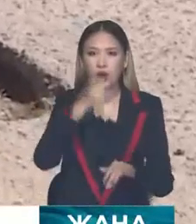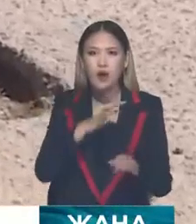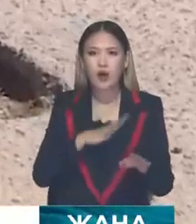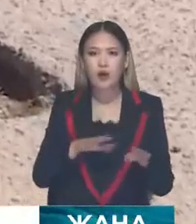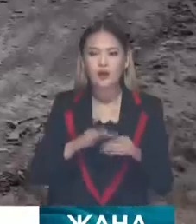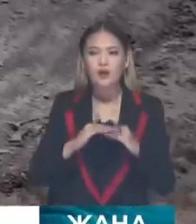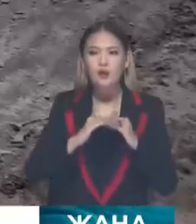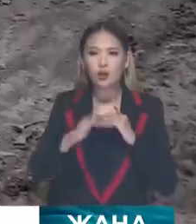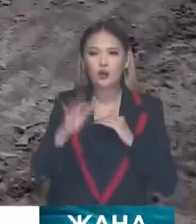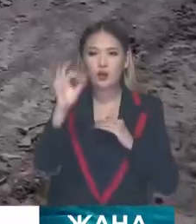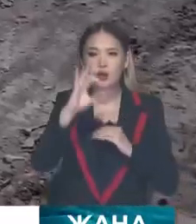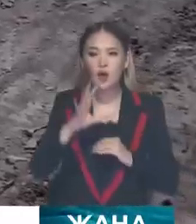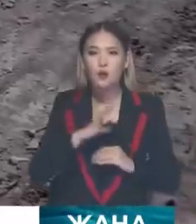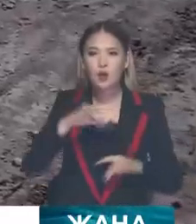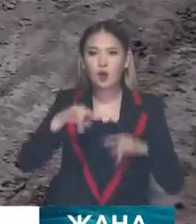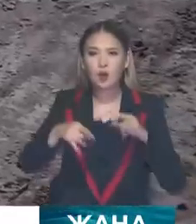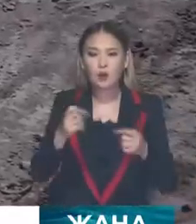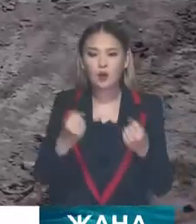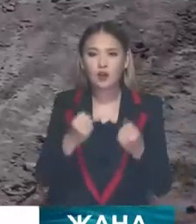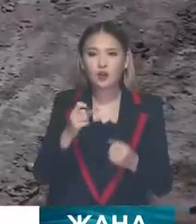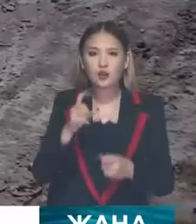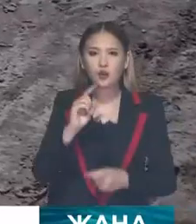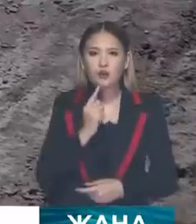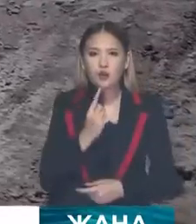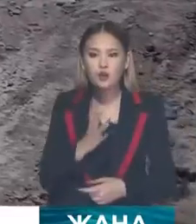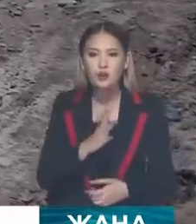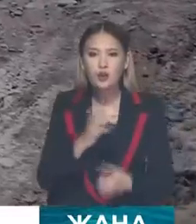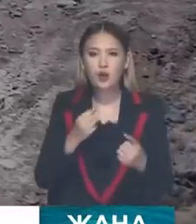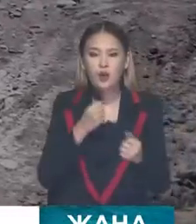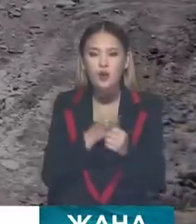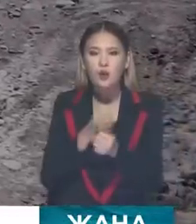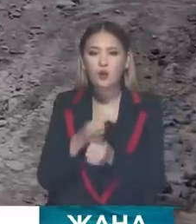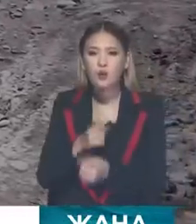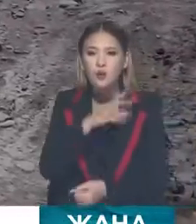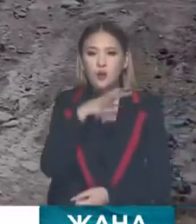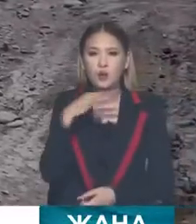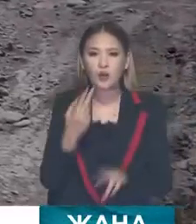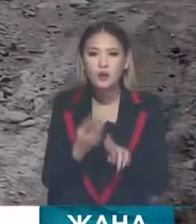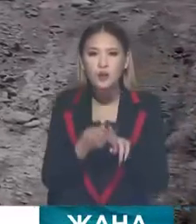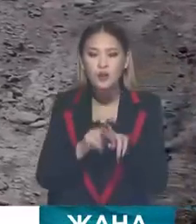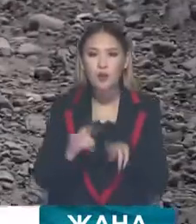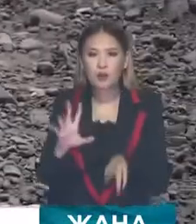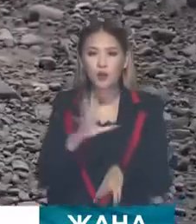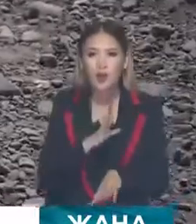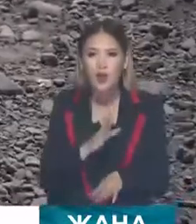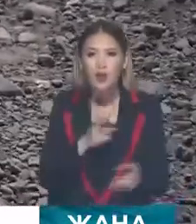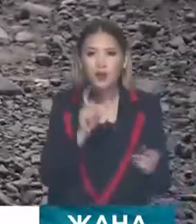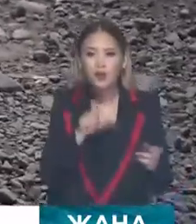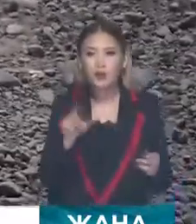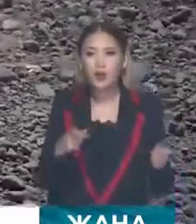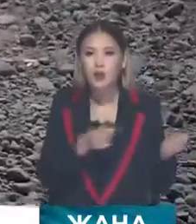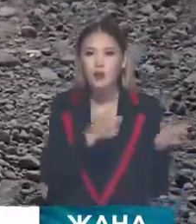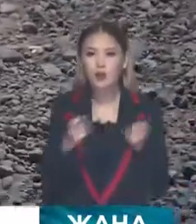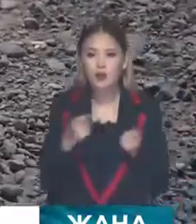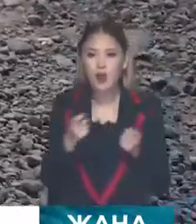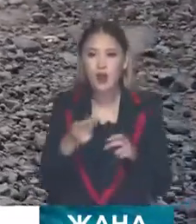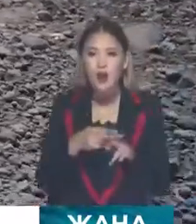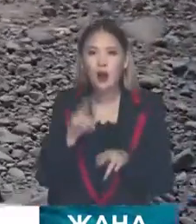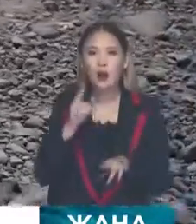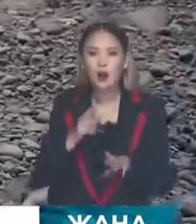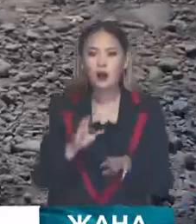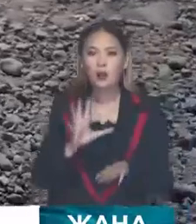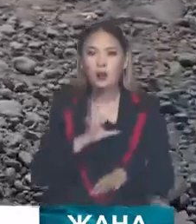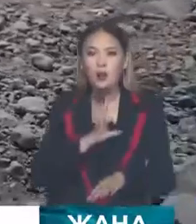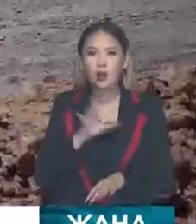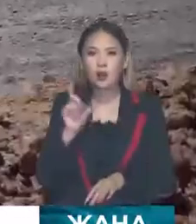асфальттың ойылған тұстарынан көлік өте алмай жол апаттары жиі болады екен. Қаратаудың күнгейіне адам тасып нәпаға табатын азамат дәл осы